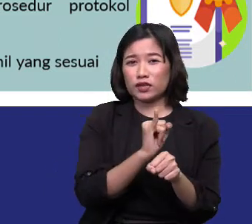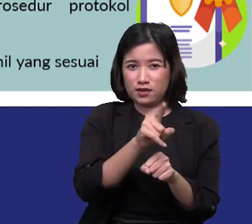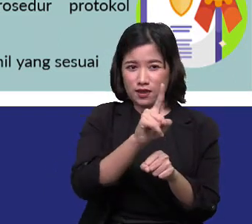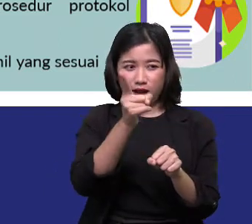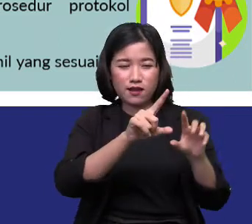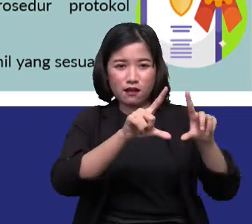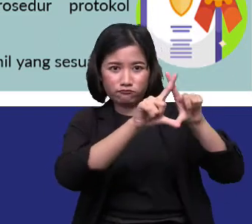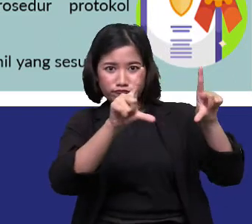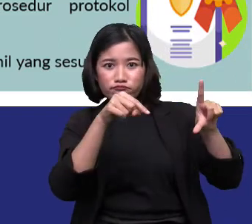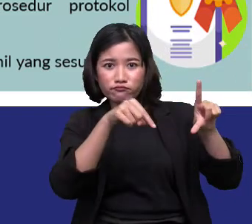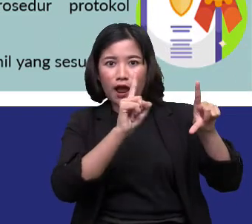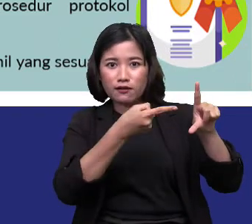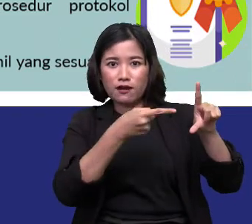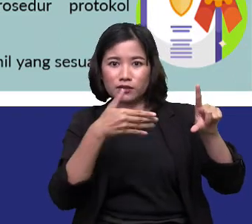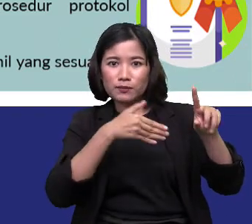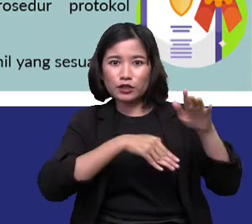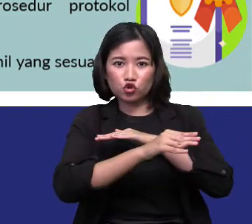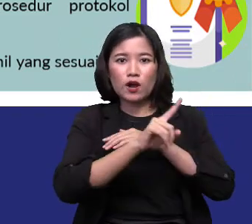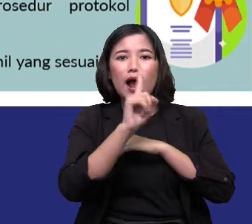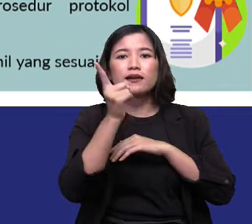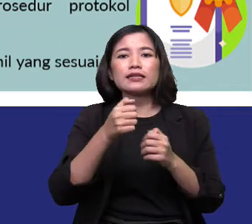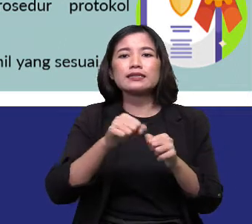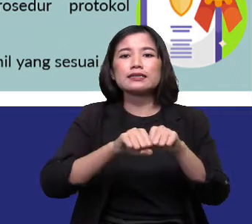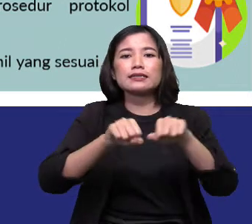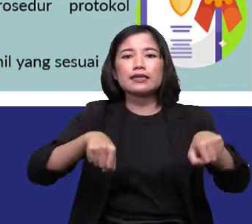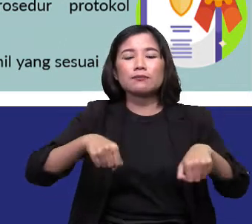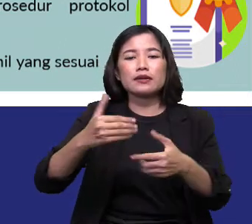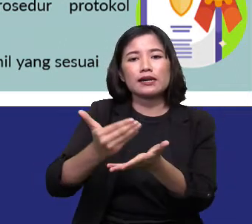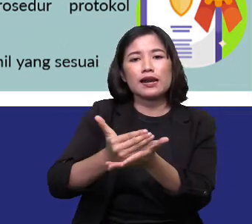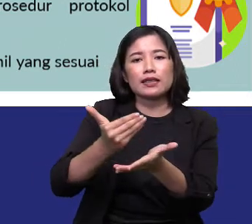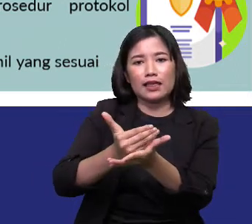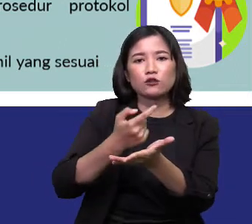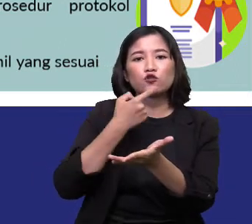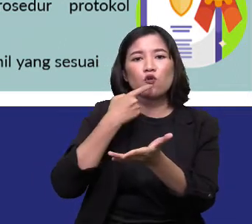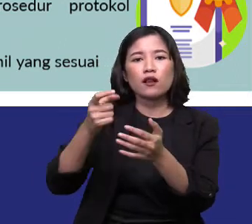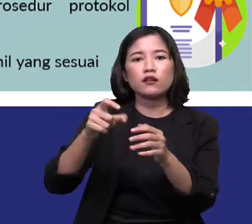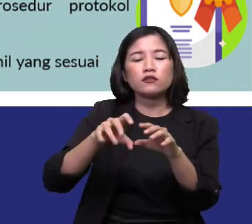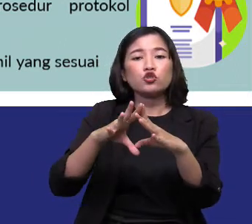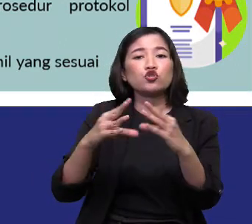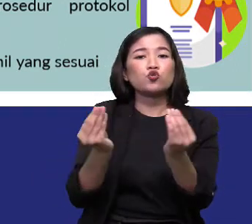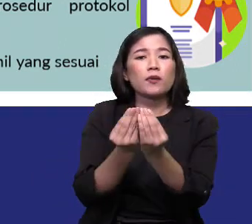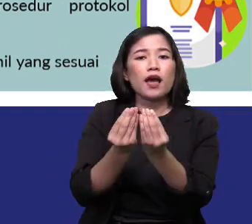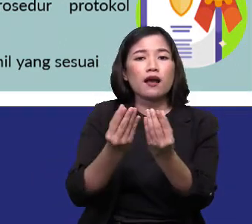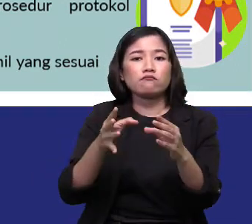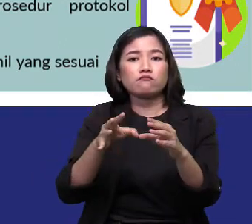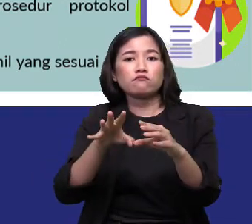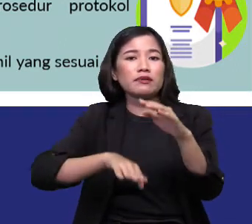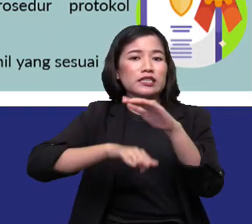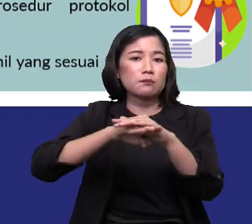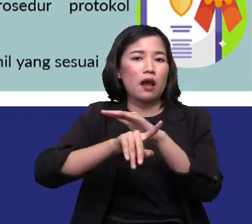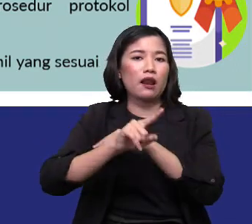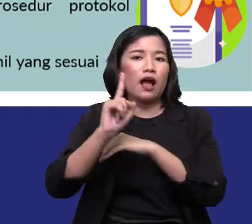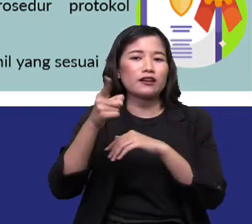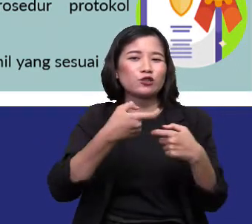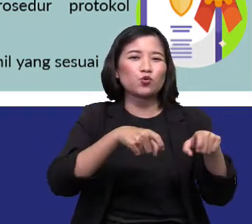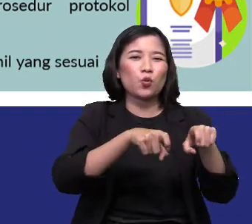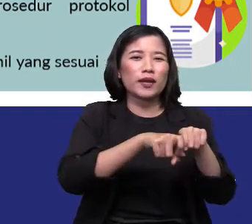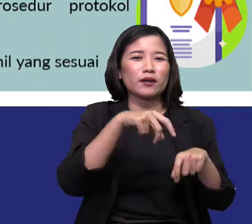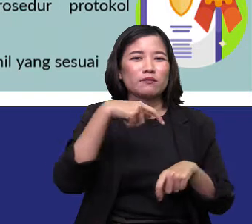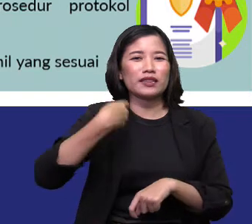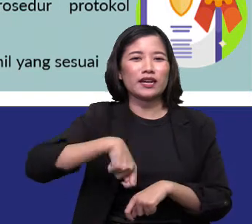kawasan kegiatan serta sistem data pengawasan kapasitas sesuai ketentuan yang diatur Kementerian Kesehatan yang